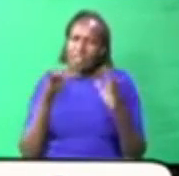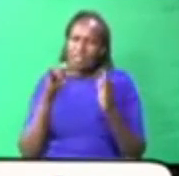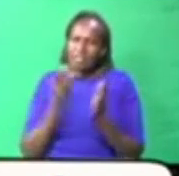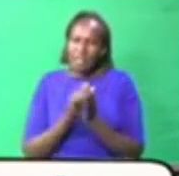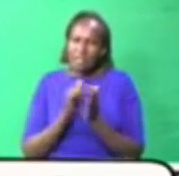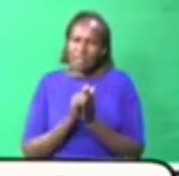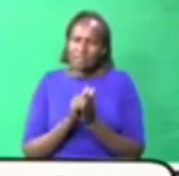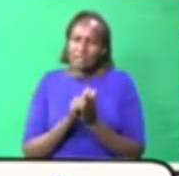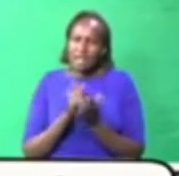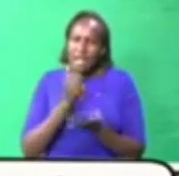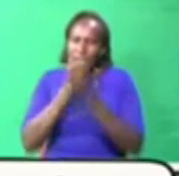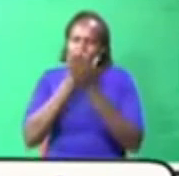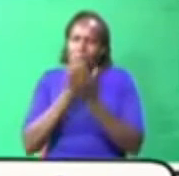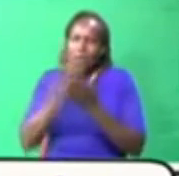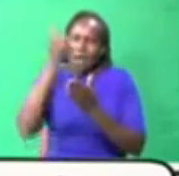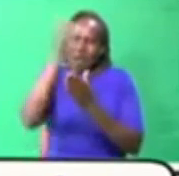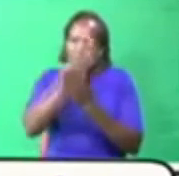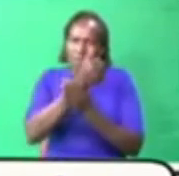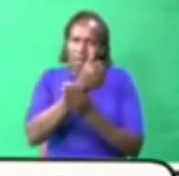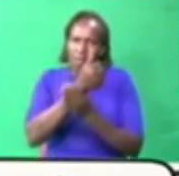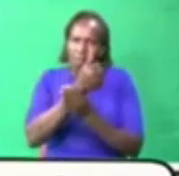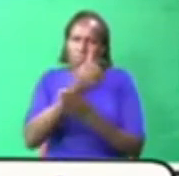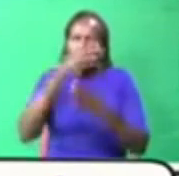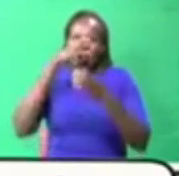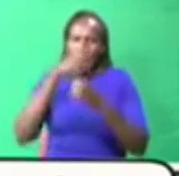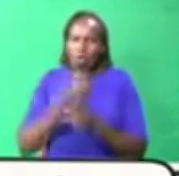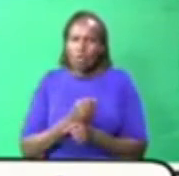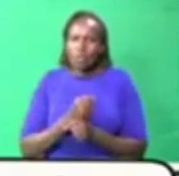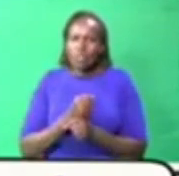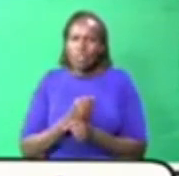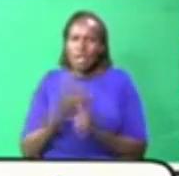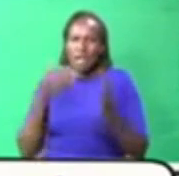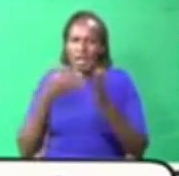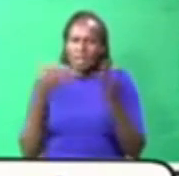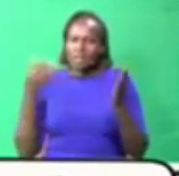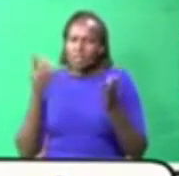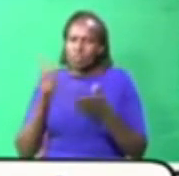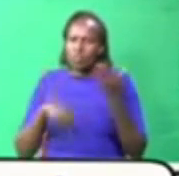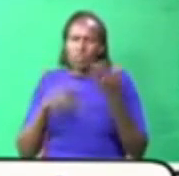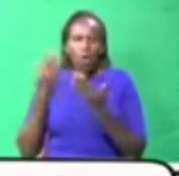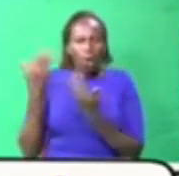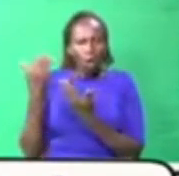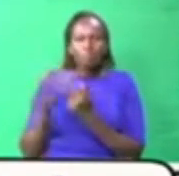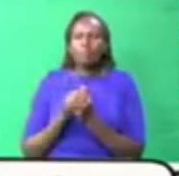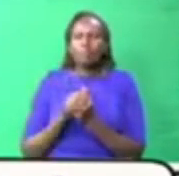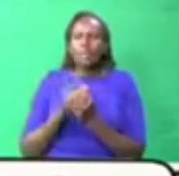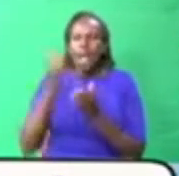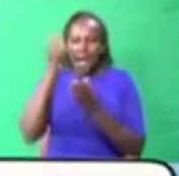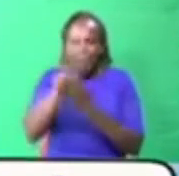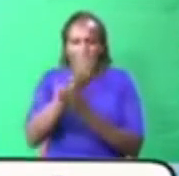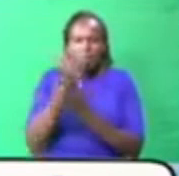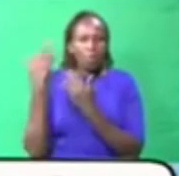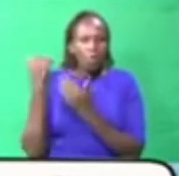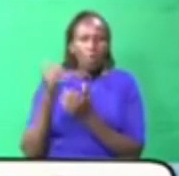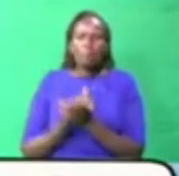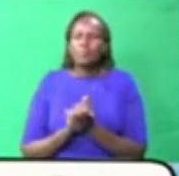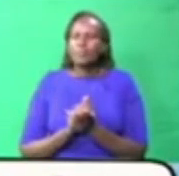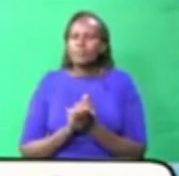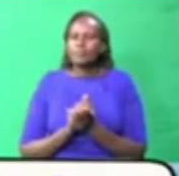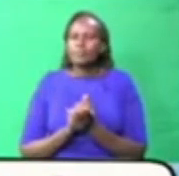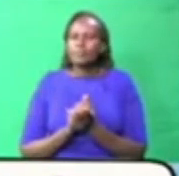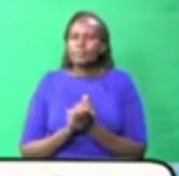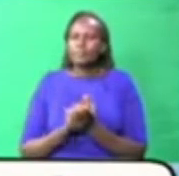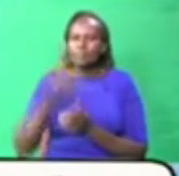Abraham, it is holding against all hope, he hoped. The Bible says, I think it should be in the book of